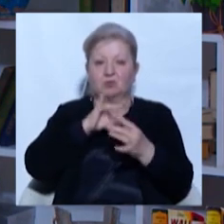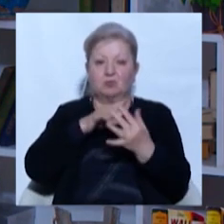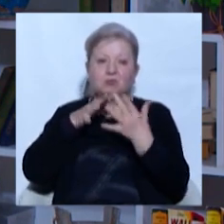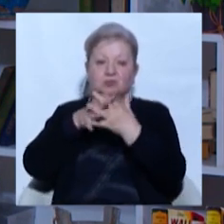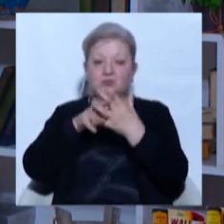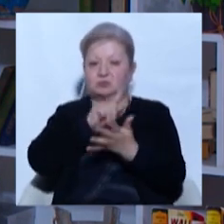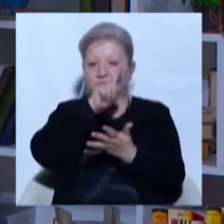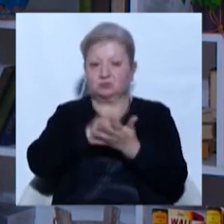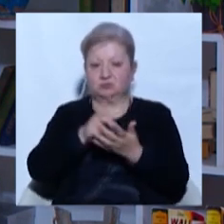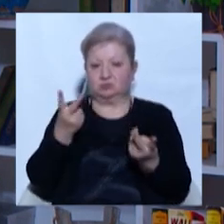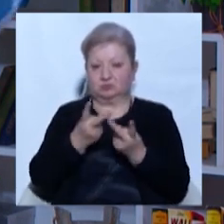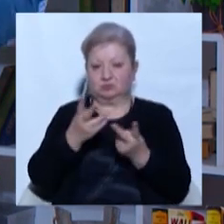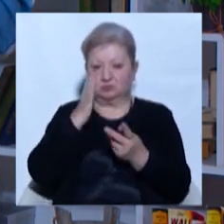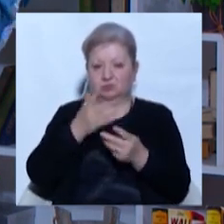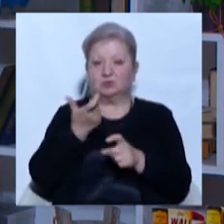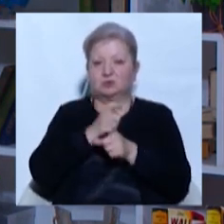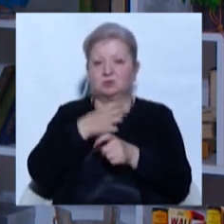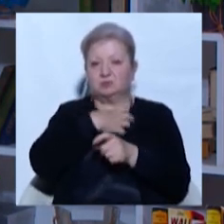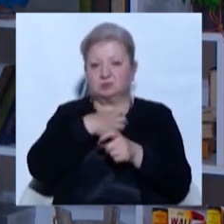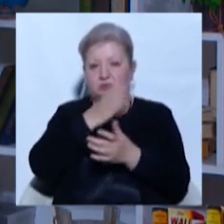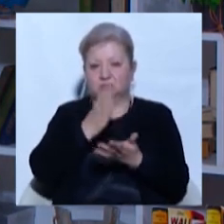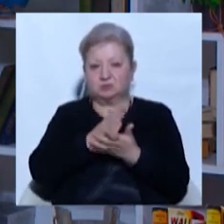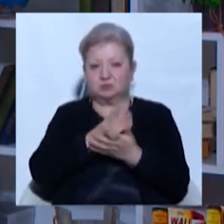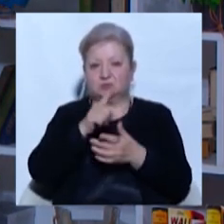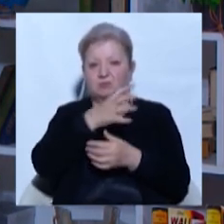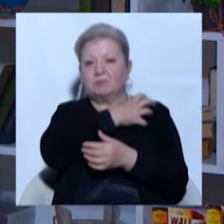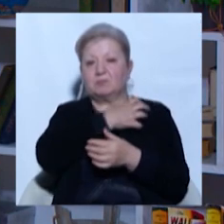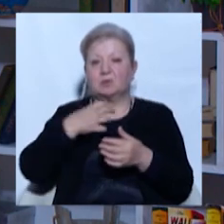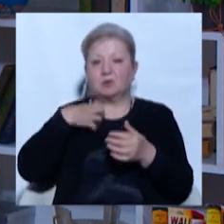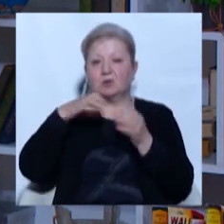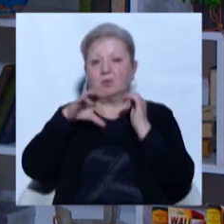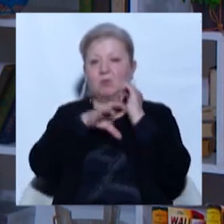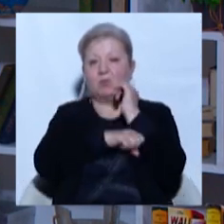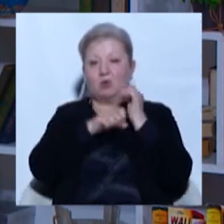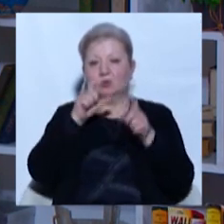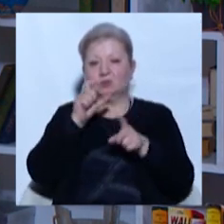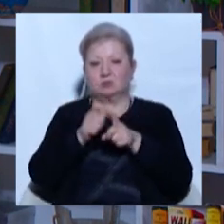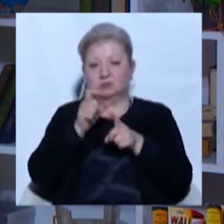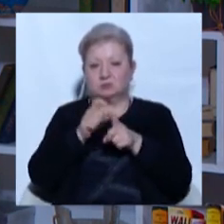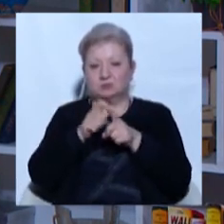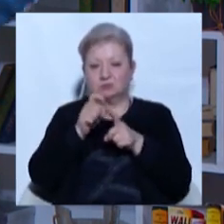აღარ იყო დარჩენილი. ძალიან მნიშვნელოვანია ვახტანგის ბოლო სიტყვები, რომელსაც ის